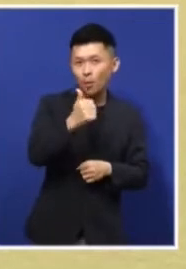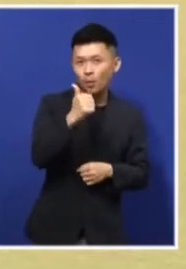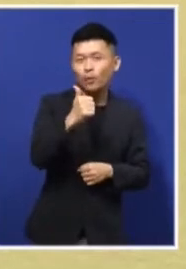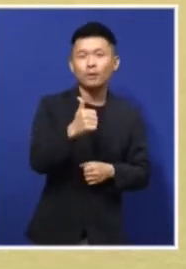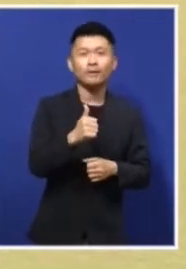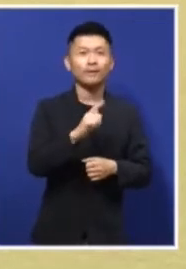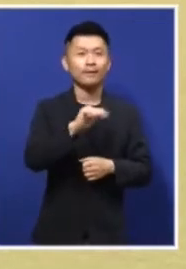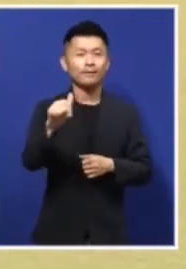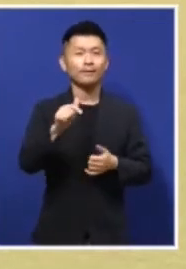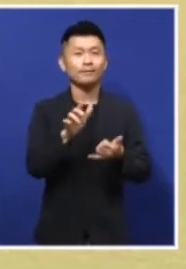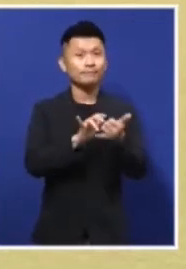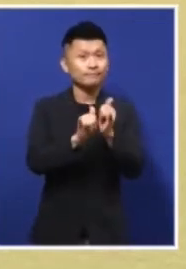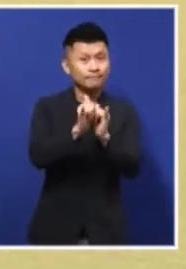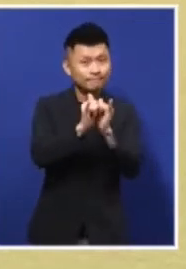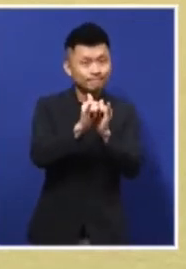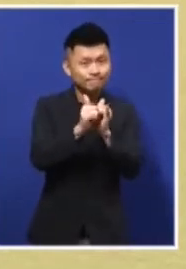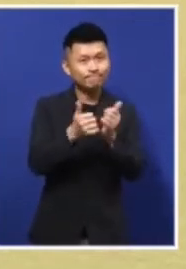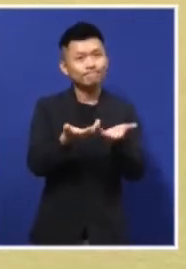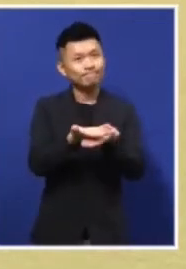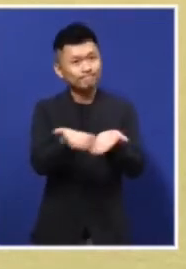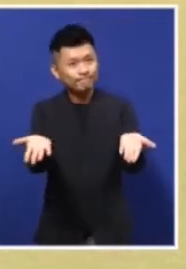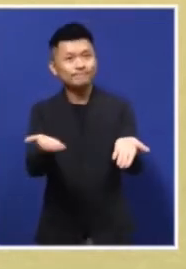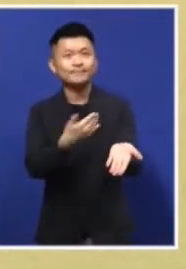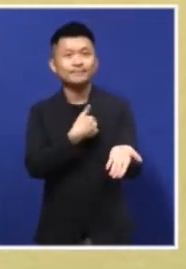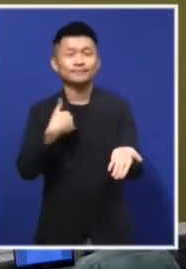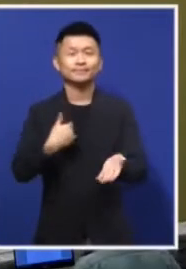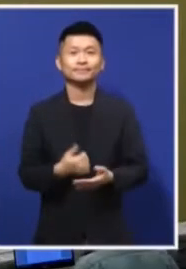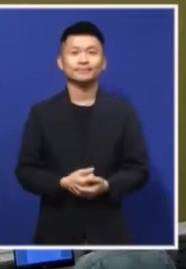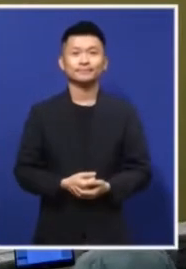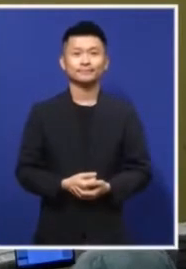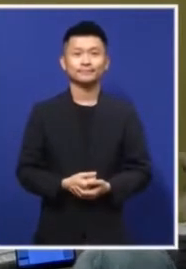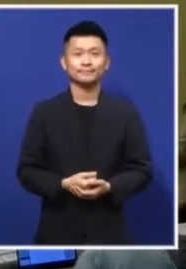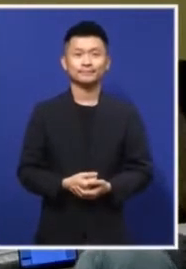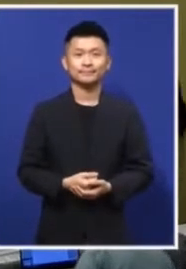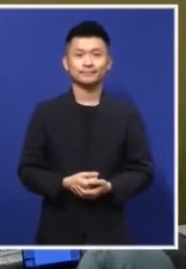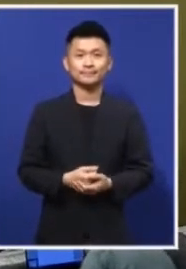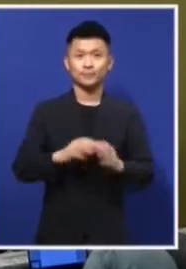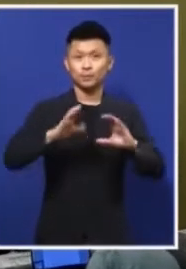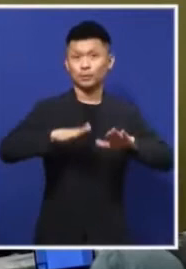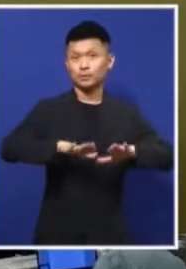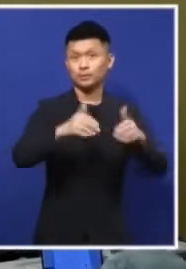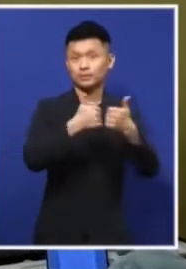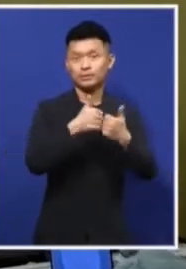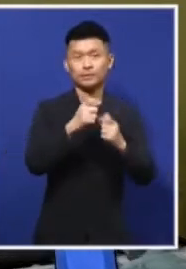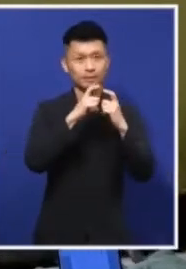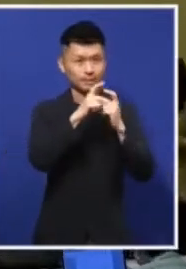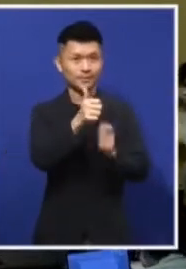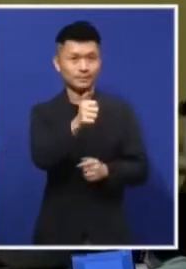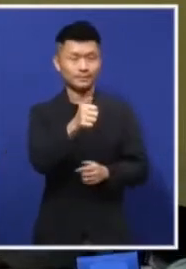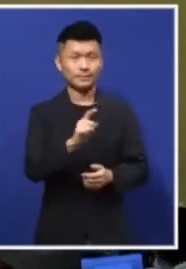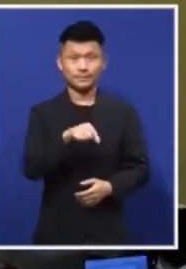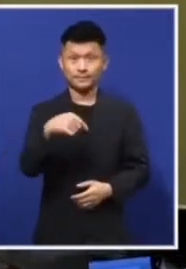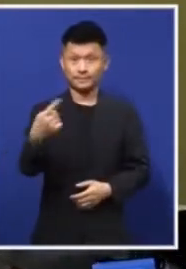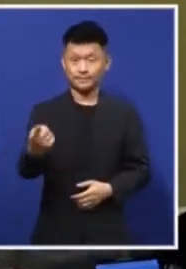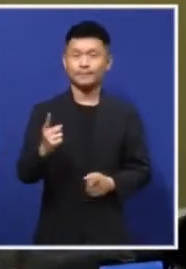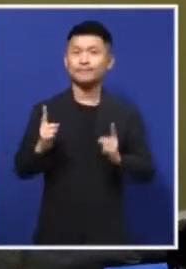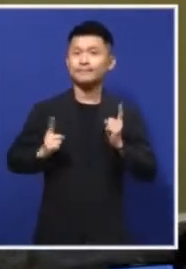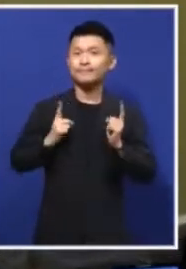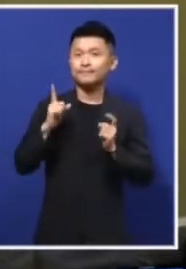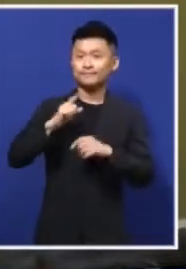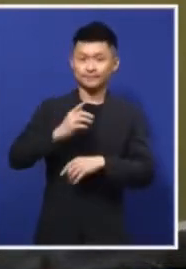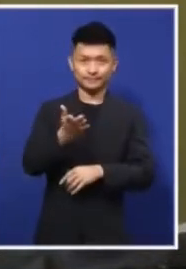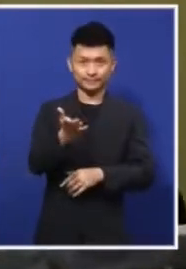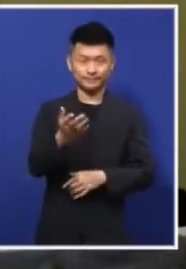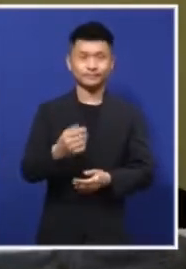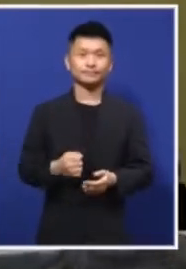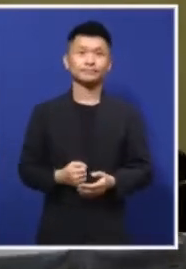跟全民共同来分享以上。 好，谢谢国发会的回应。那接下来，自由的